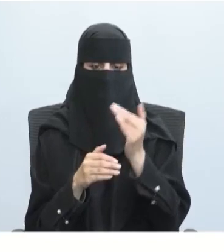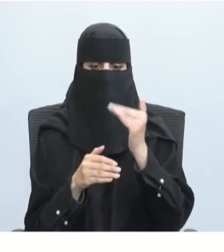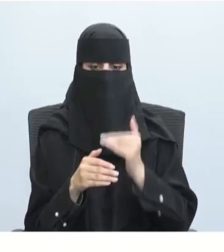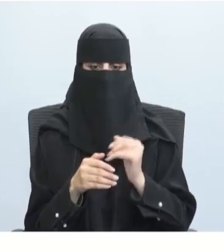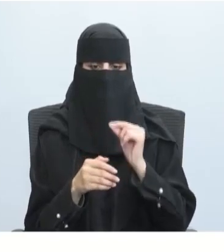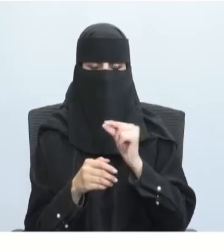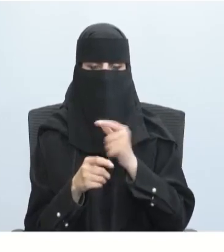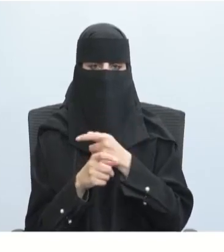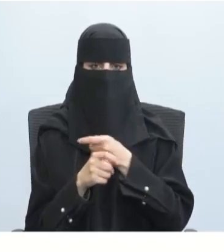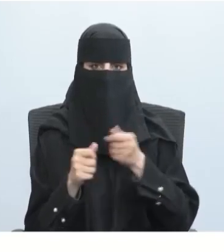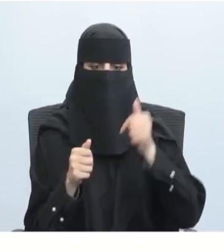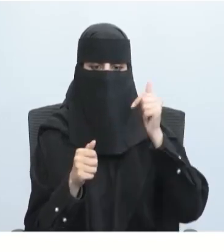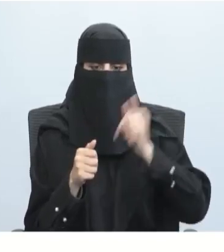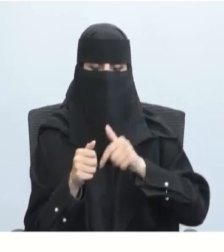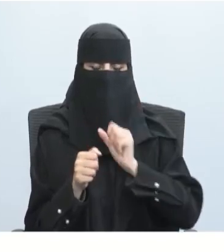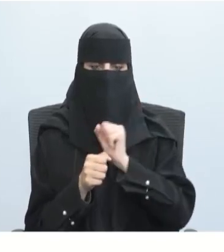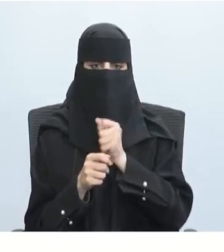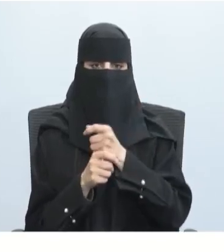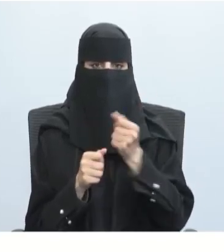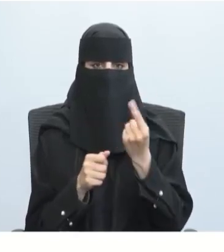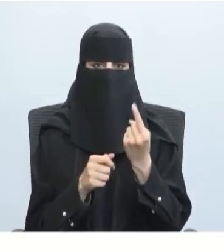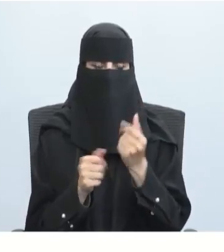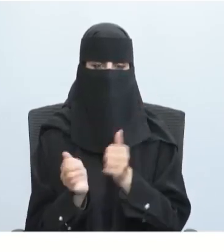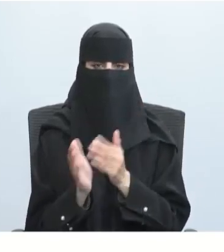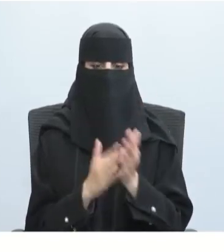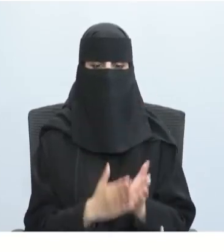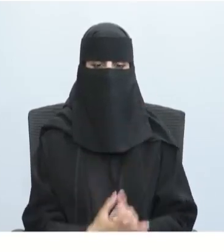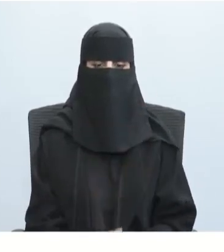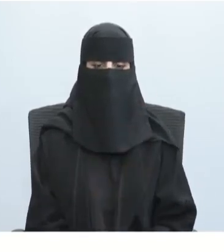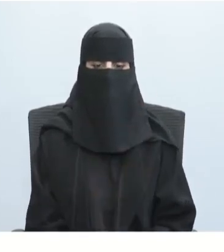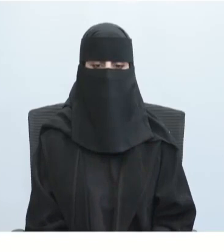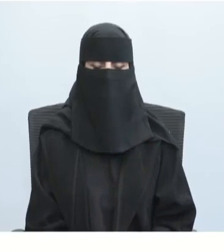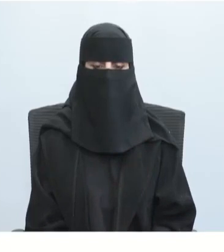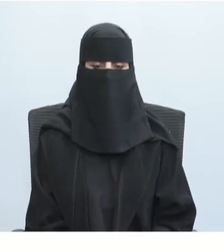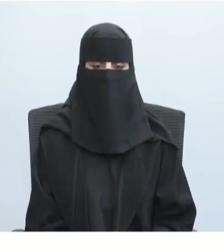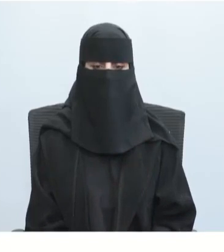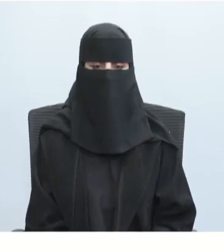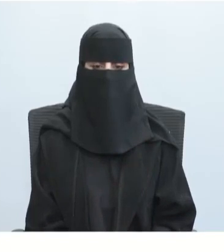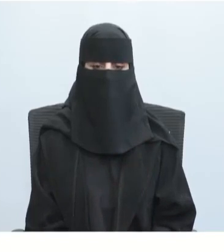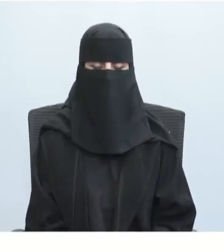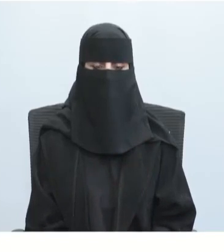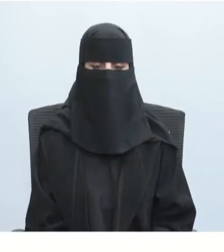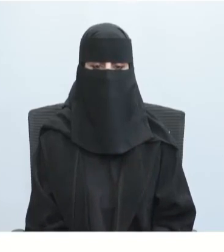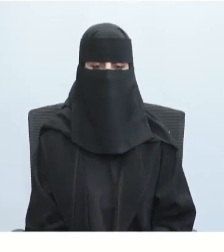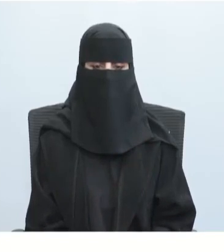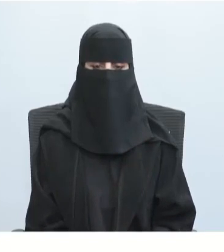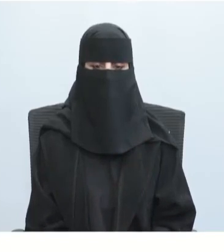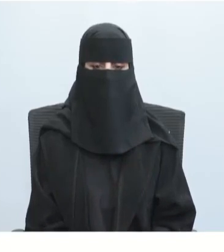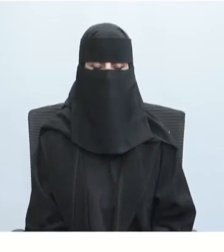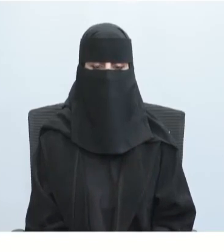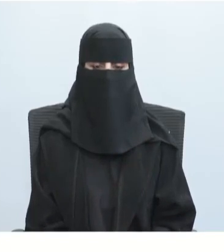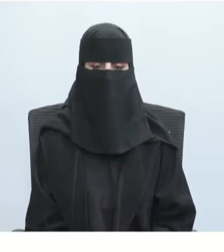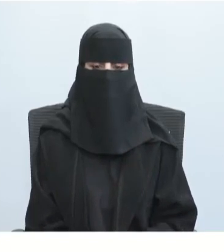وبالتالي نحن في هذه الطريقه ماذا نستخدم هل نستخدم القيمه الحاليه لسلسله من